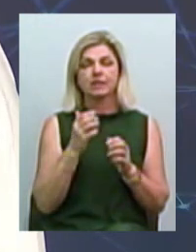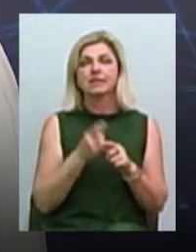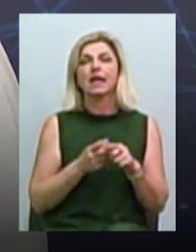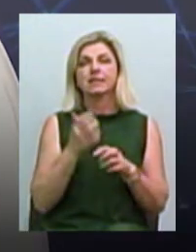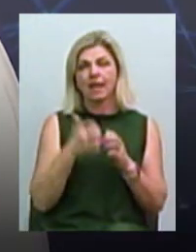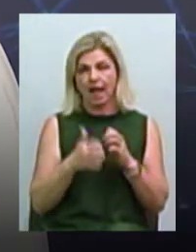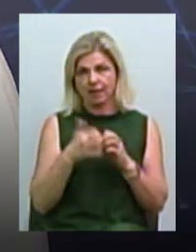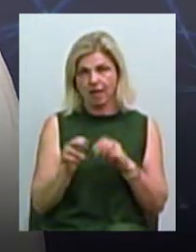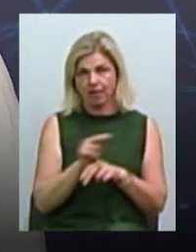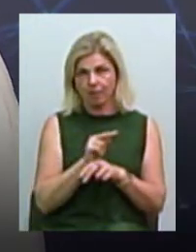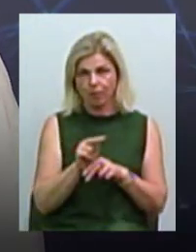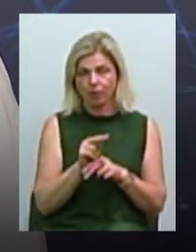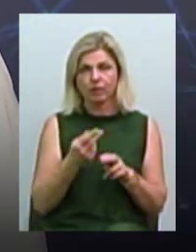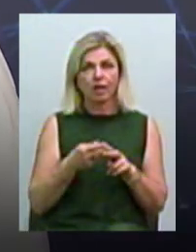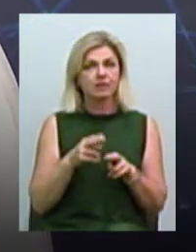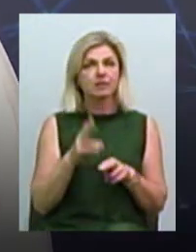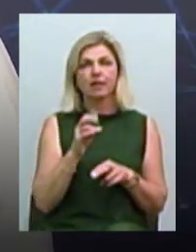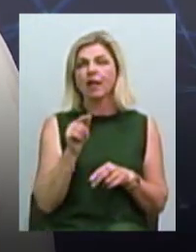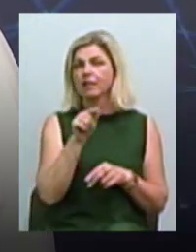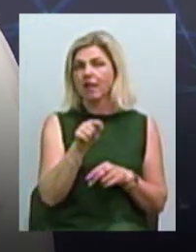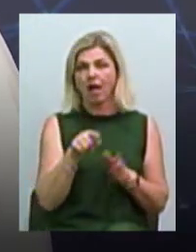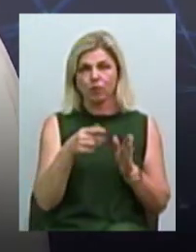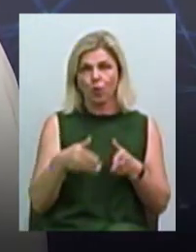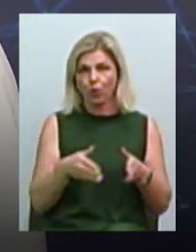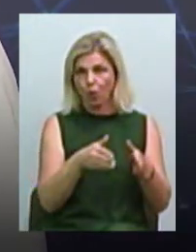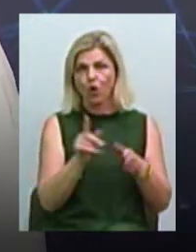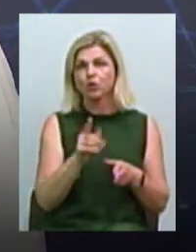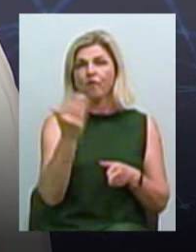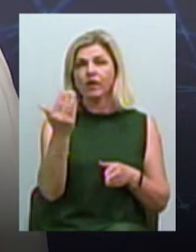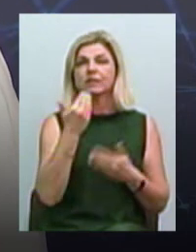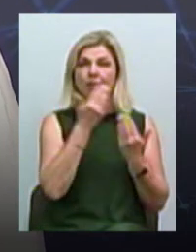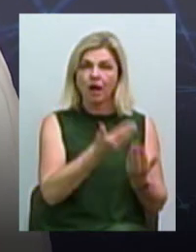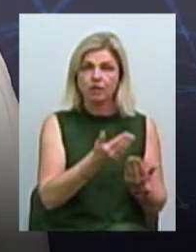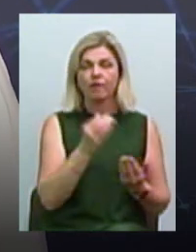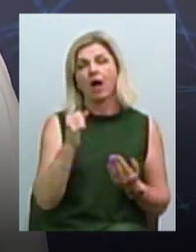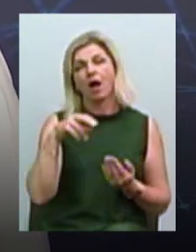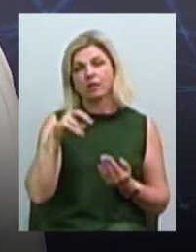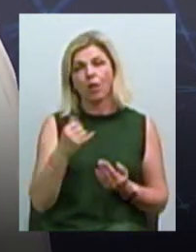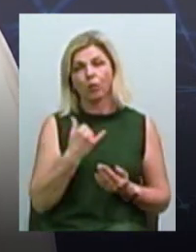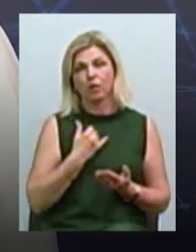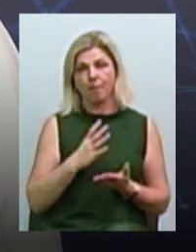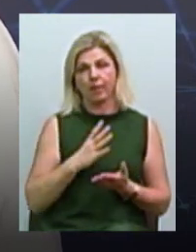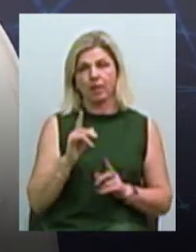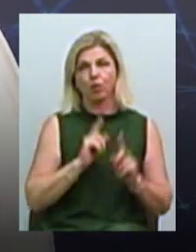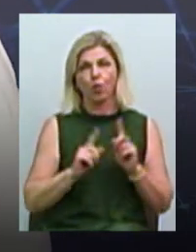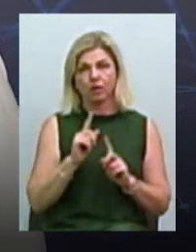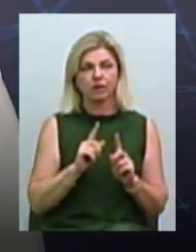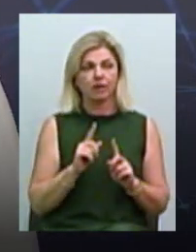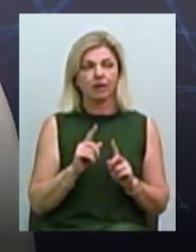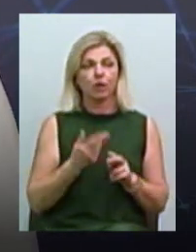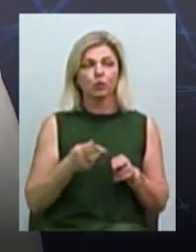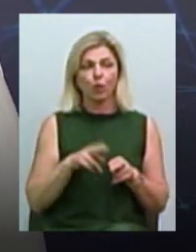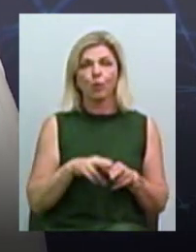Звичайно, це не та дорога, яку ви питаєте, але ми ну, у нас була нарада з управлінням інфраструктури, тому